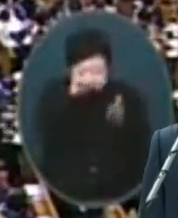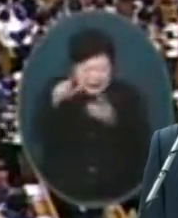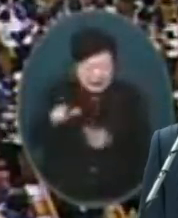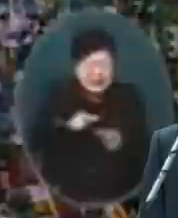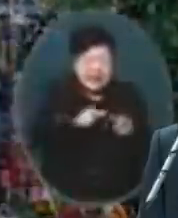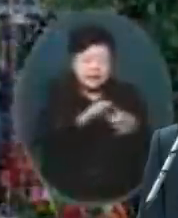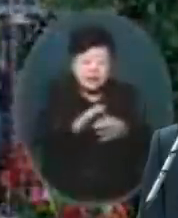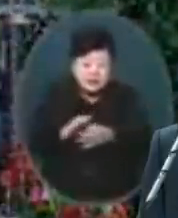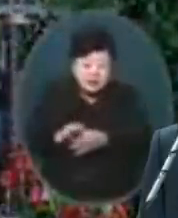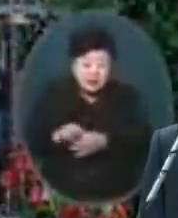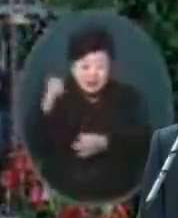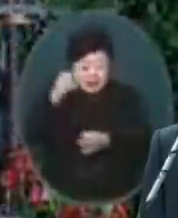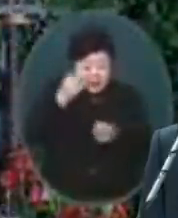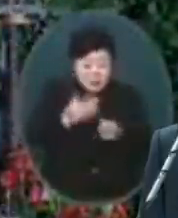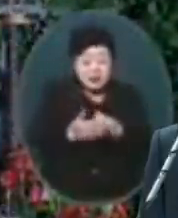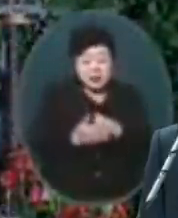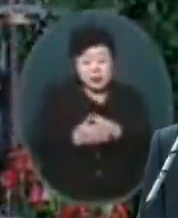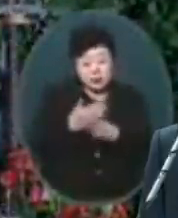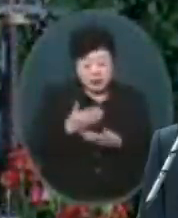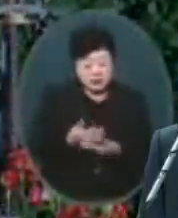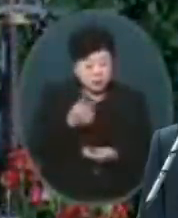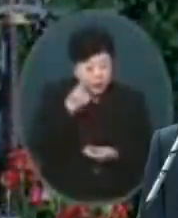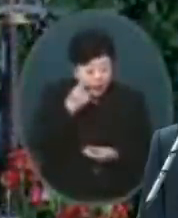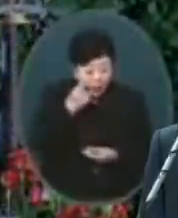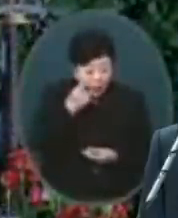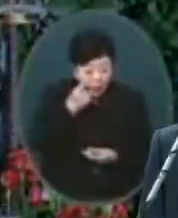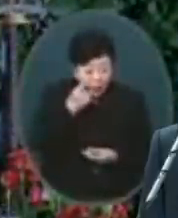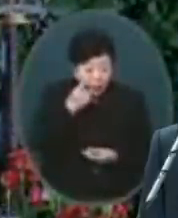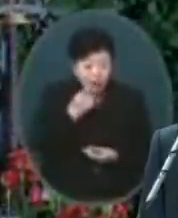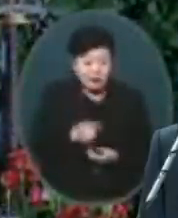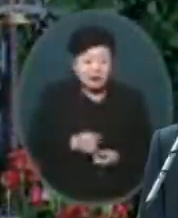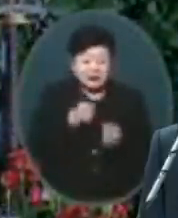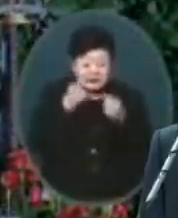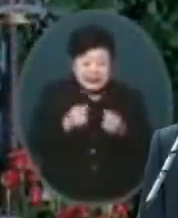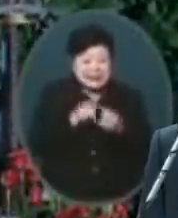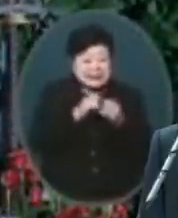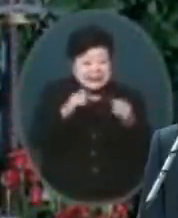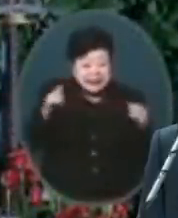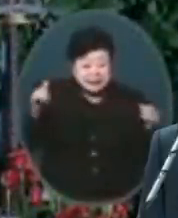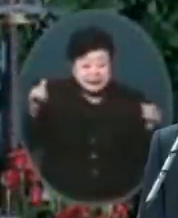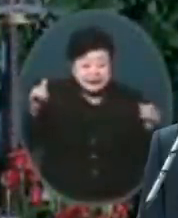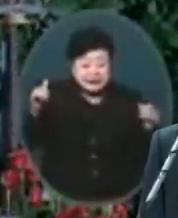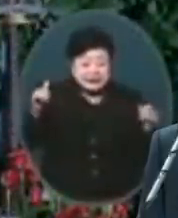살면서 성령님의 도움을 받지 못하고 사는 사람은